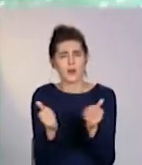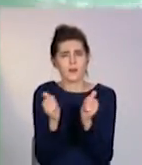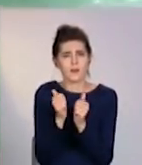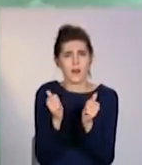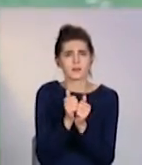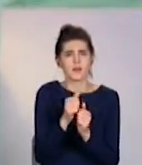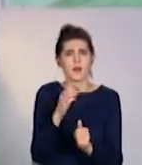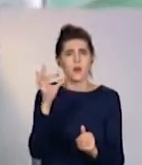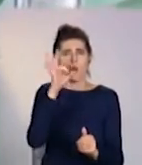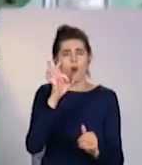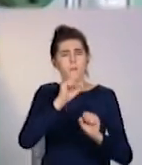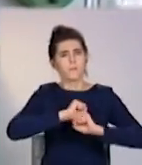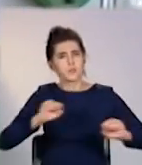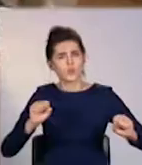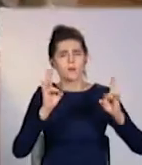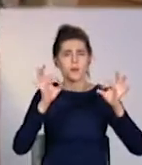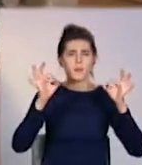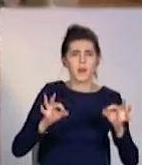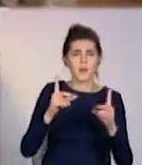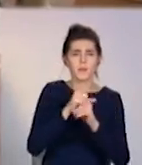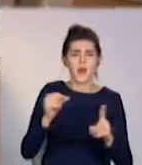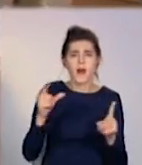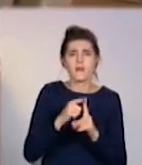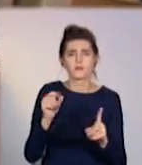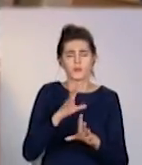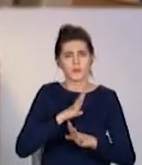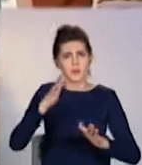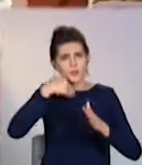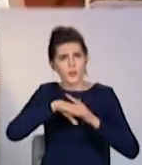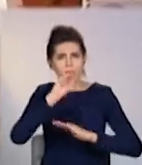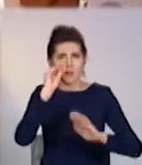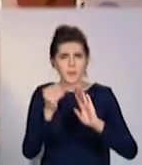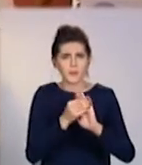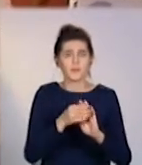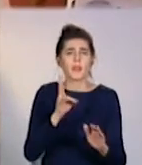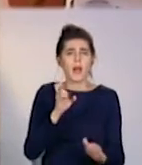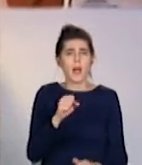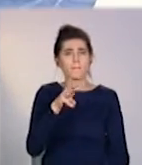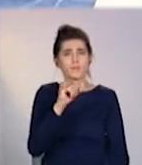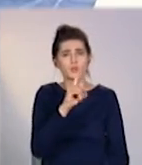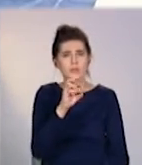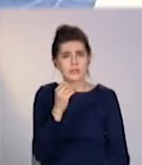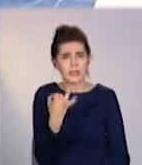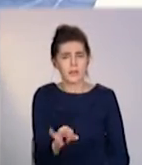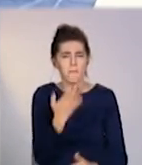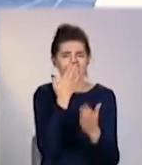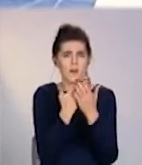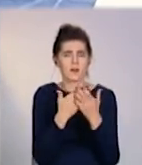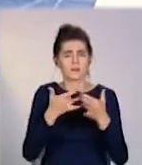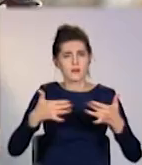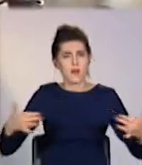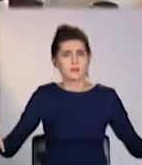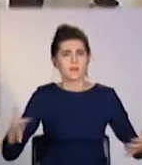інформаційні стенди про вибухівки та міни. А в шкільному музеї – уламки снарядів, що спричинили чимало бід.